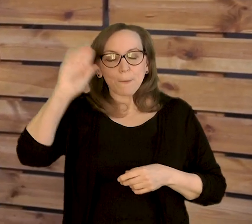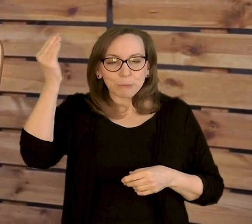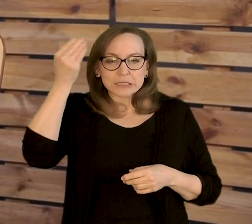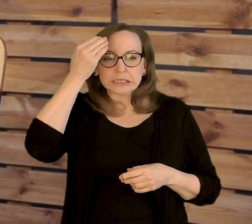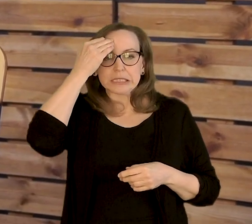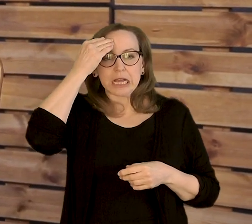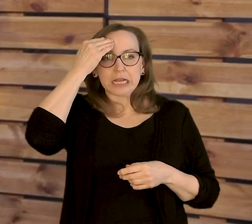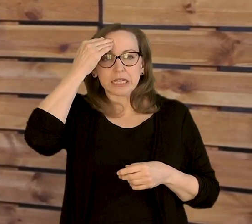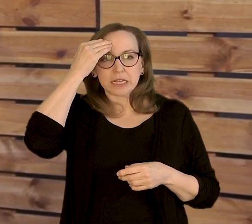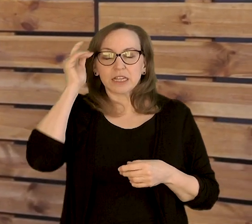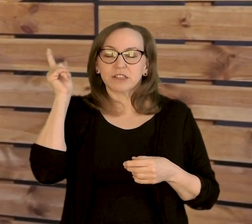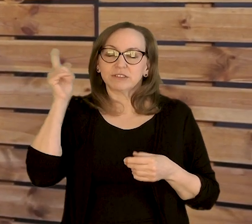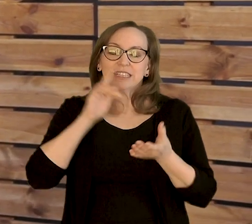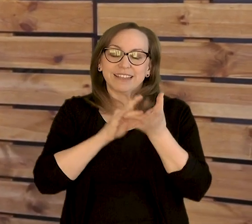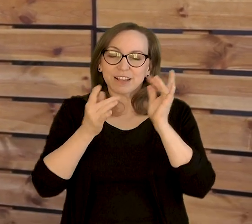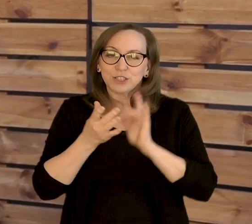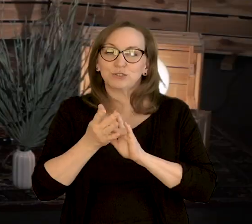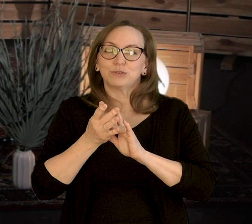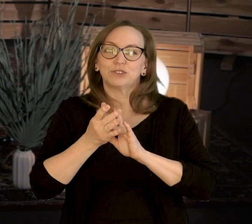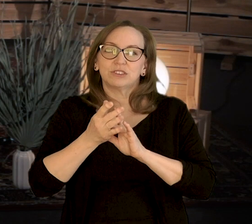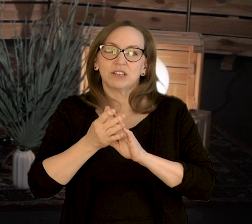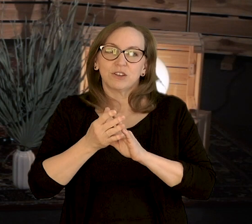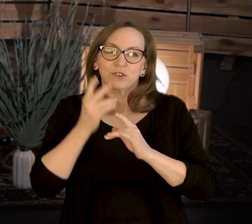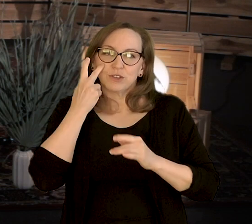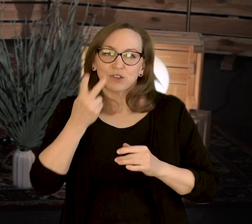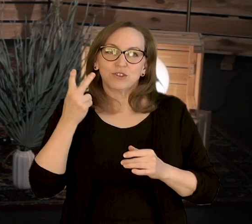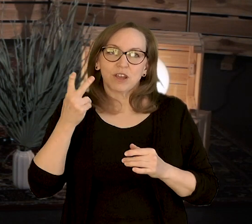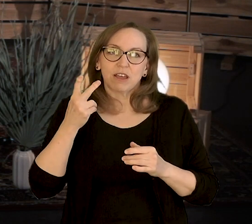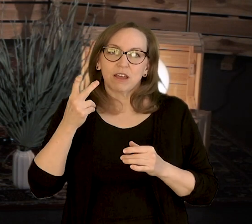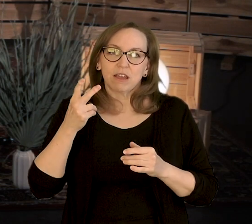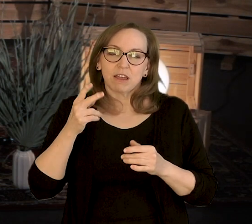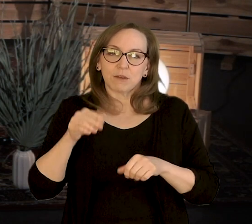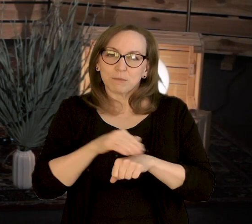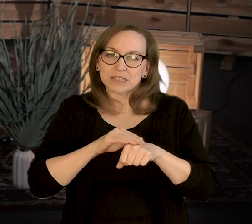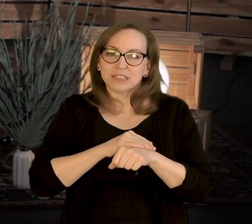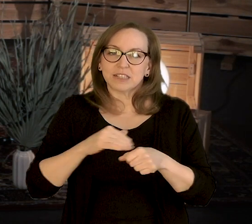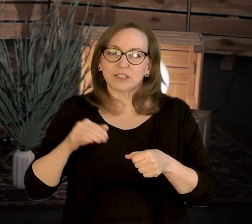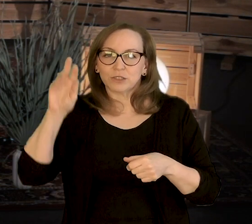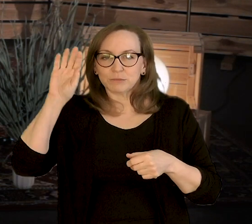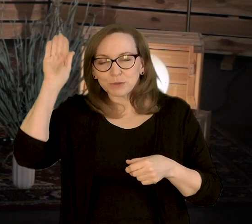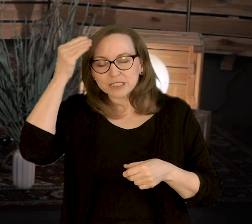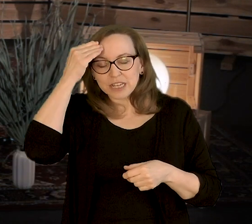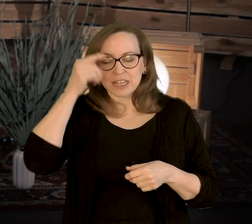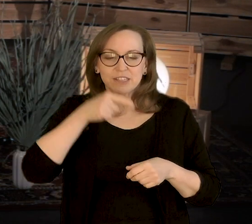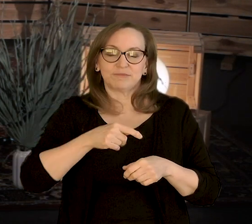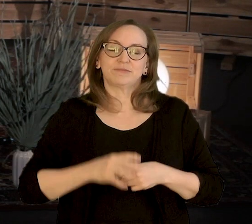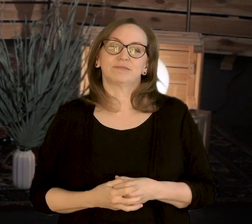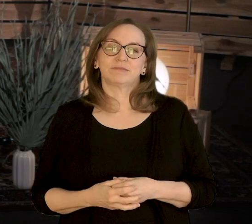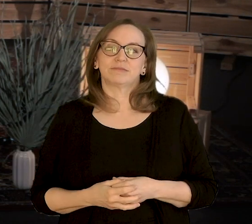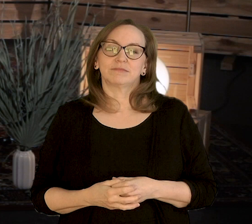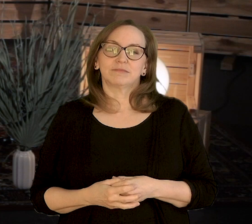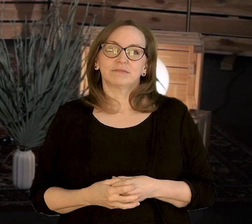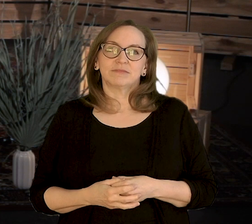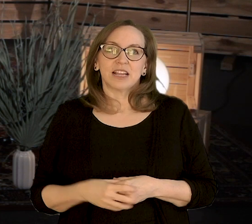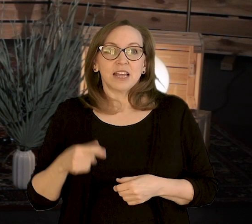rozpoznaje w Jezusie Mesjasza. Tego, który miał przyjść. I zdaje sobie